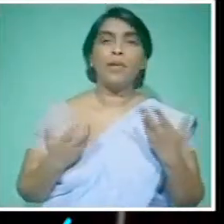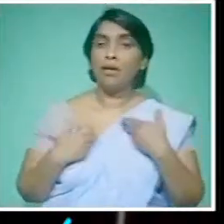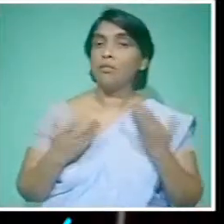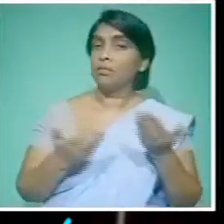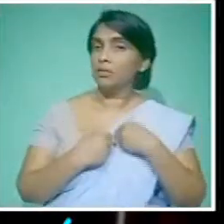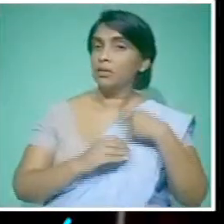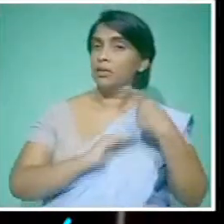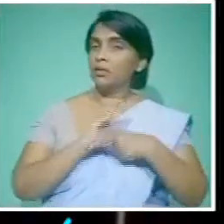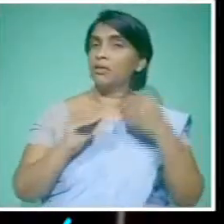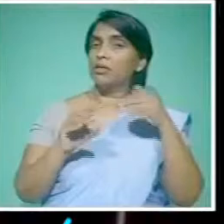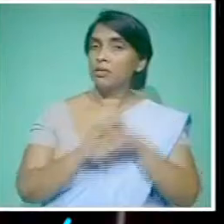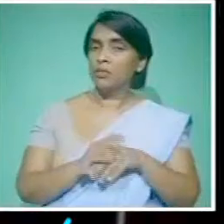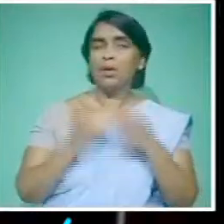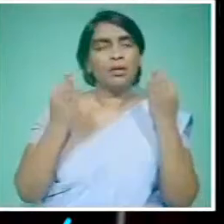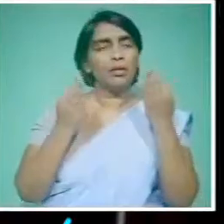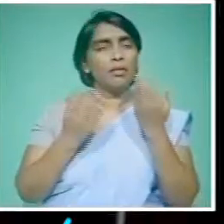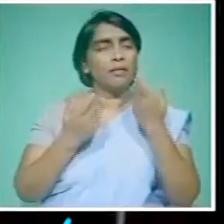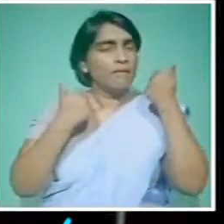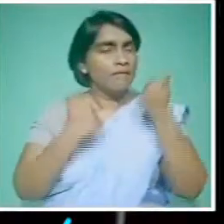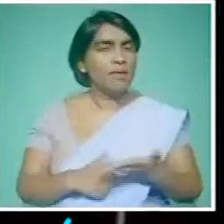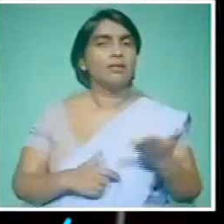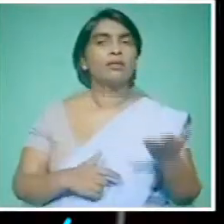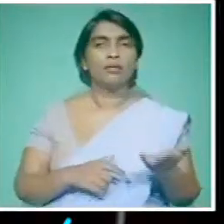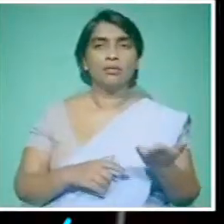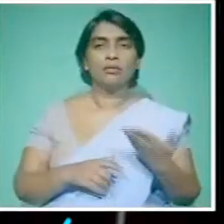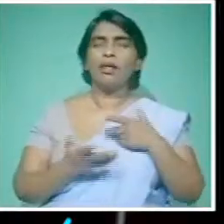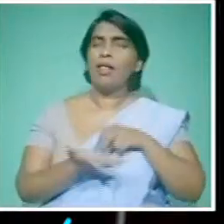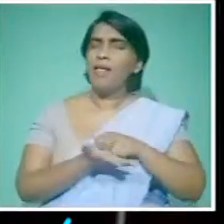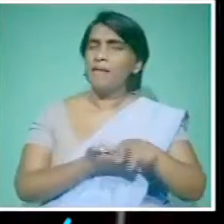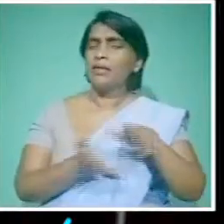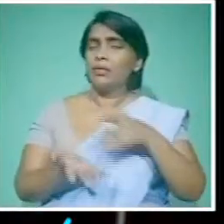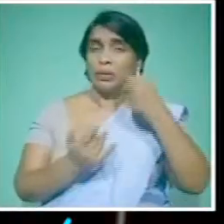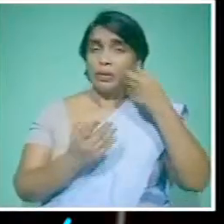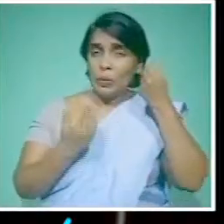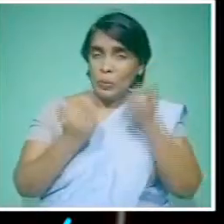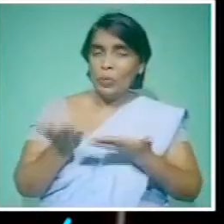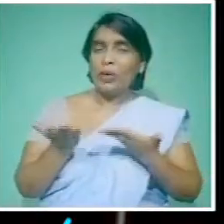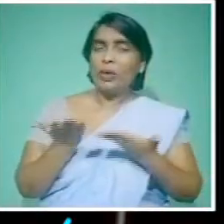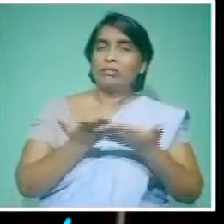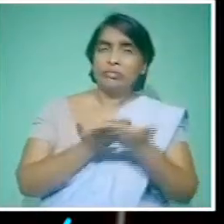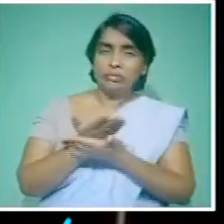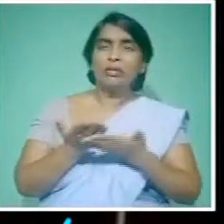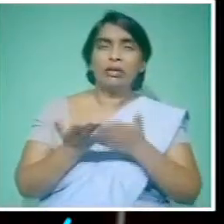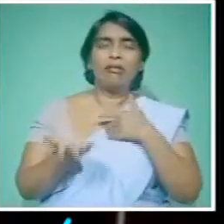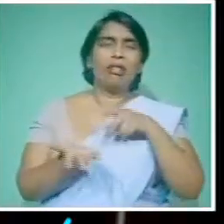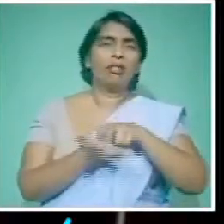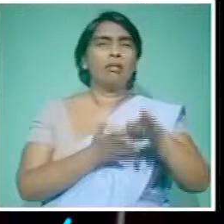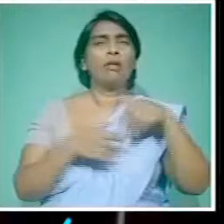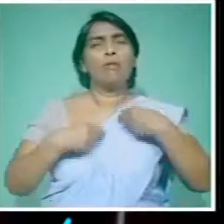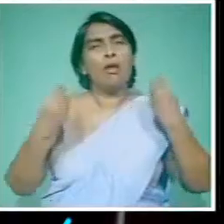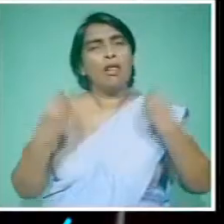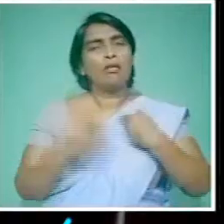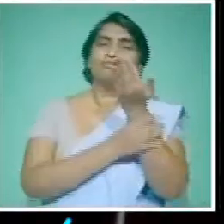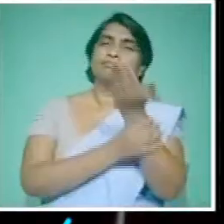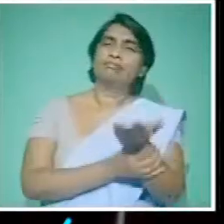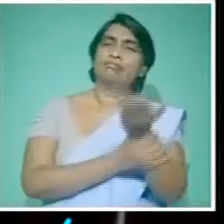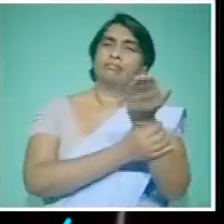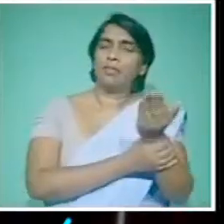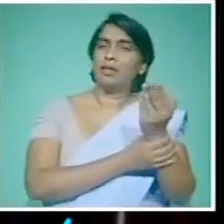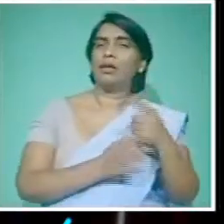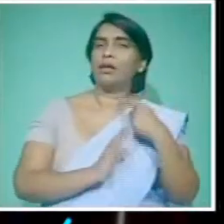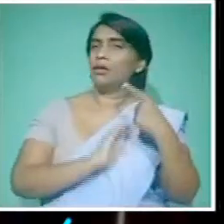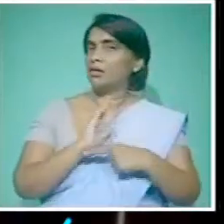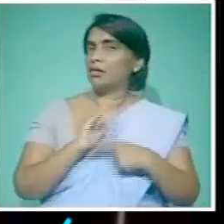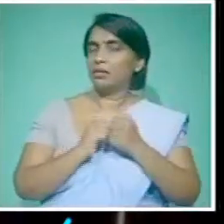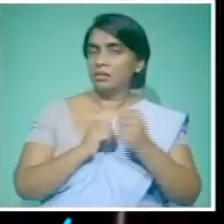ape rata thula tiyena me nidhan. Me bauda ewidagena. Bangkalot vela den anda anda loketa athapagena jeevath wenna ratak